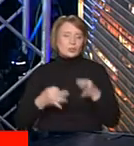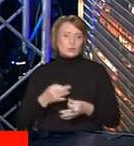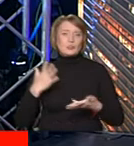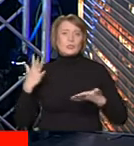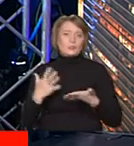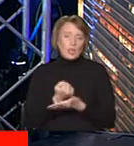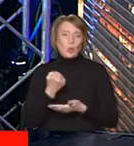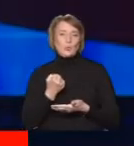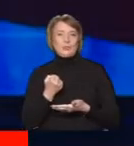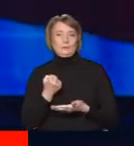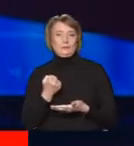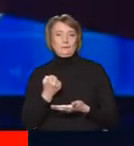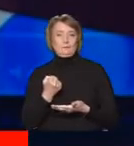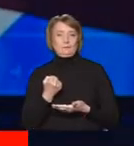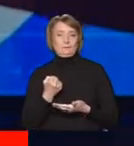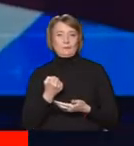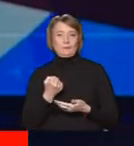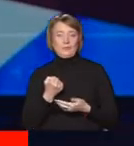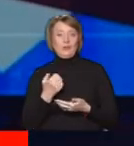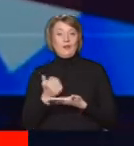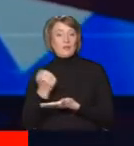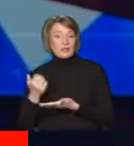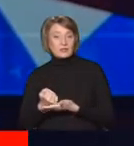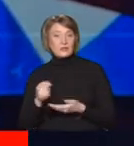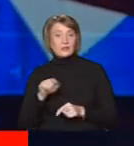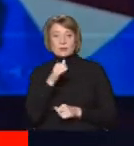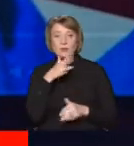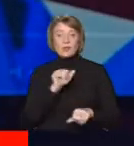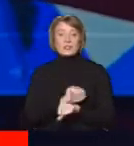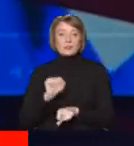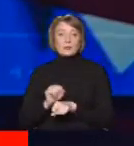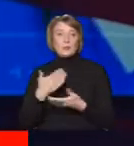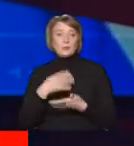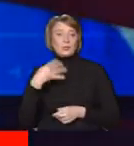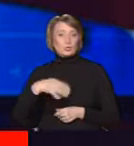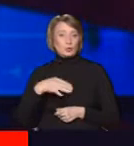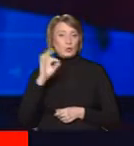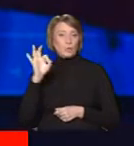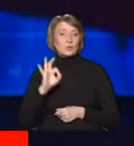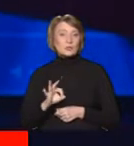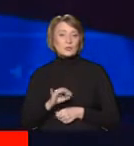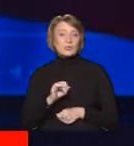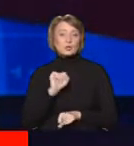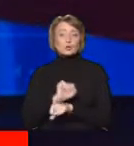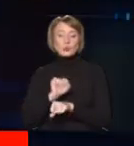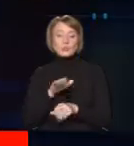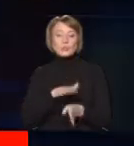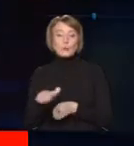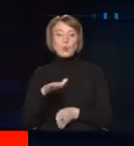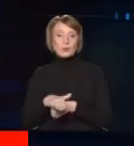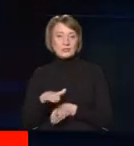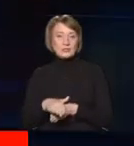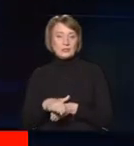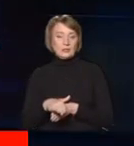вдалося виграти. Ми, до речі, за 5 років моєї каденції народного депутата ми змогли зупинити понад 40 незаконних забудов в Києві, зупинити повністю. Тобто вони стоять,